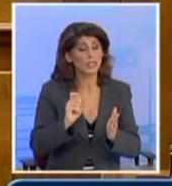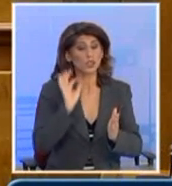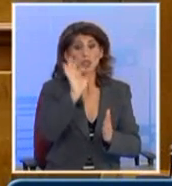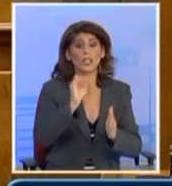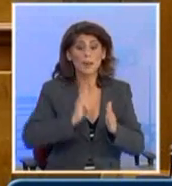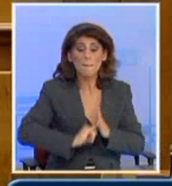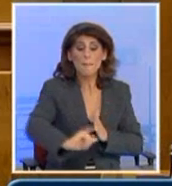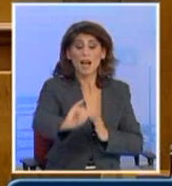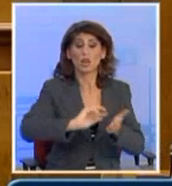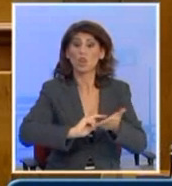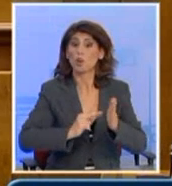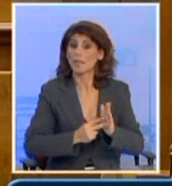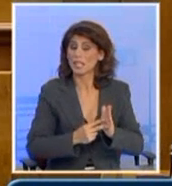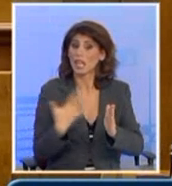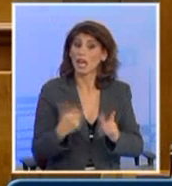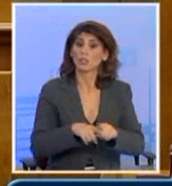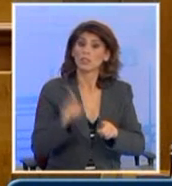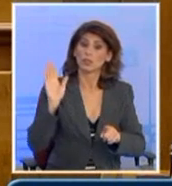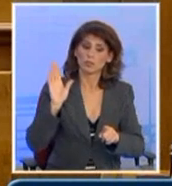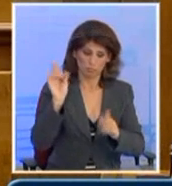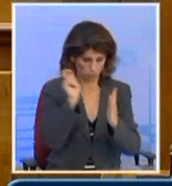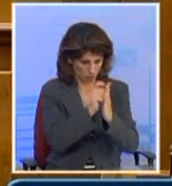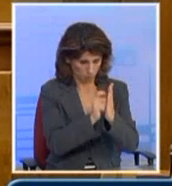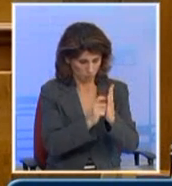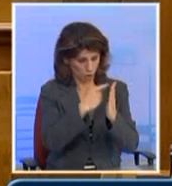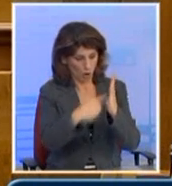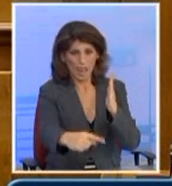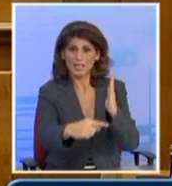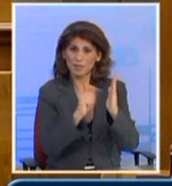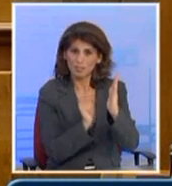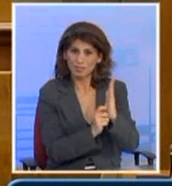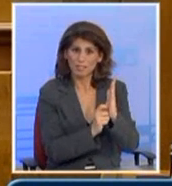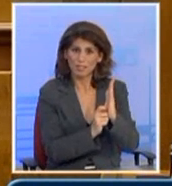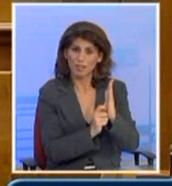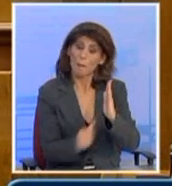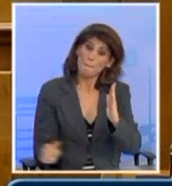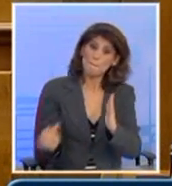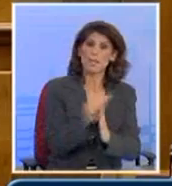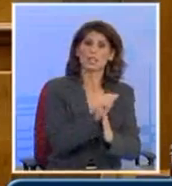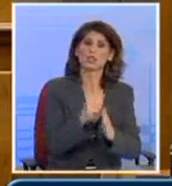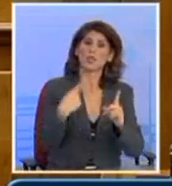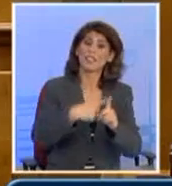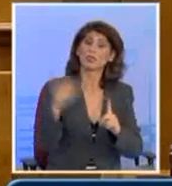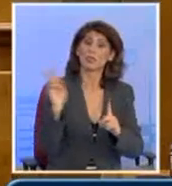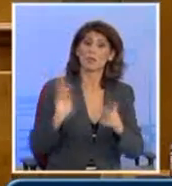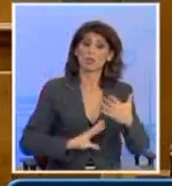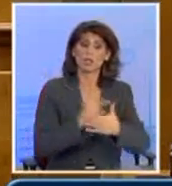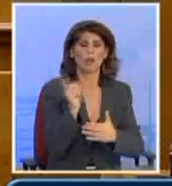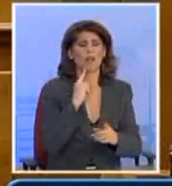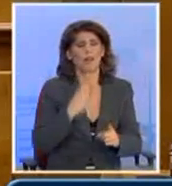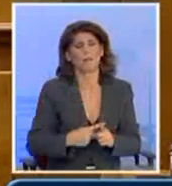μακροοικονομικοί, αφορούν τελικά τον παρανομαστή του κλάσματος, την επάνωδο στους θετικούς ρυθμούς ανάπτυξης και όχι